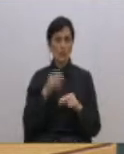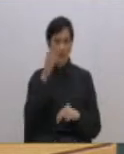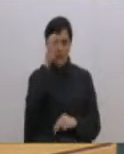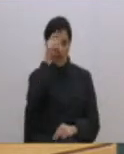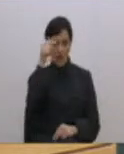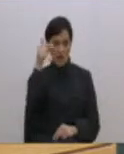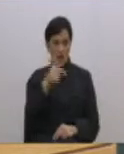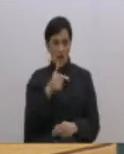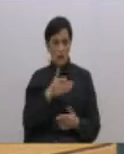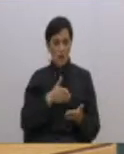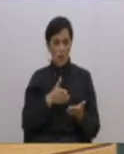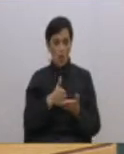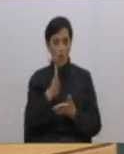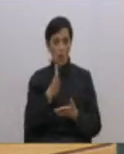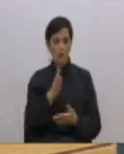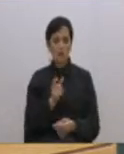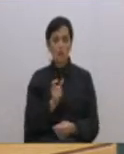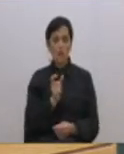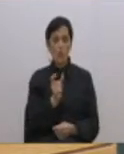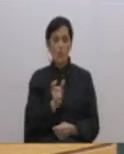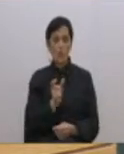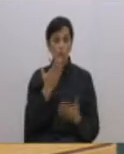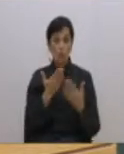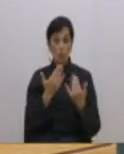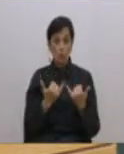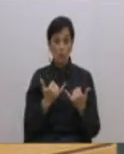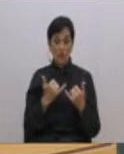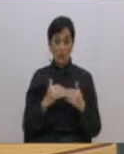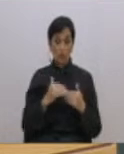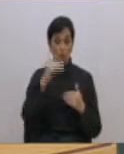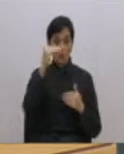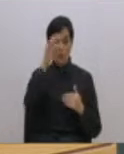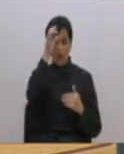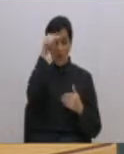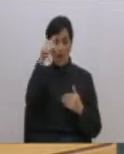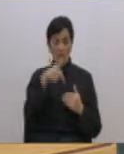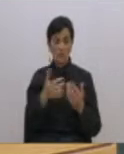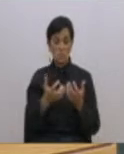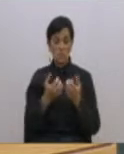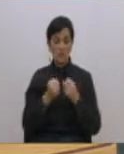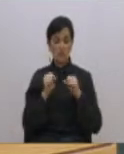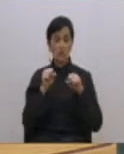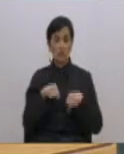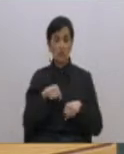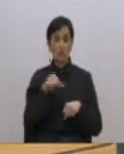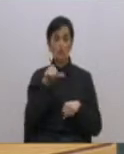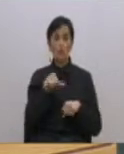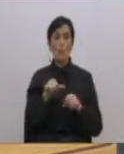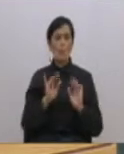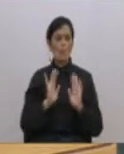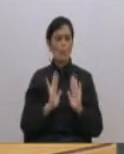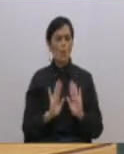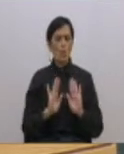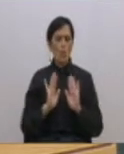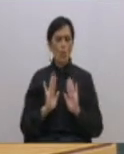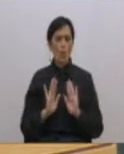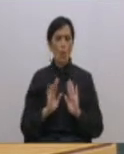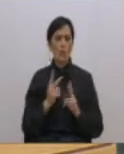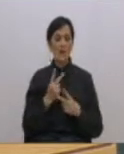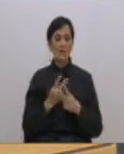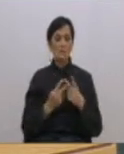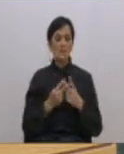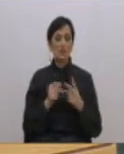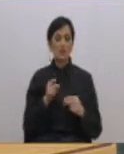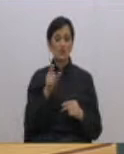განათლებაზე ორიენტირებული კომპონენტი. Თუკი დღეს უმაღლესი განათლების მიღების შესაძლებლობა აქვთ მხოლოდ და მხოლოდ იმ მსჯავრდებულებს,